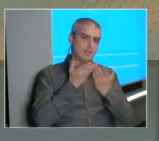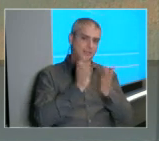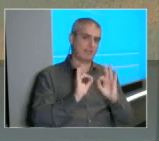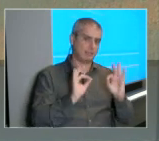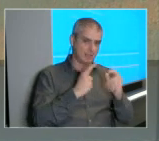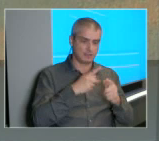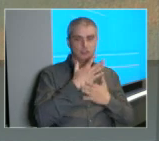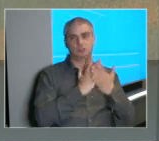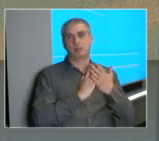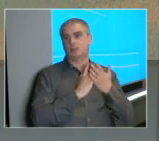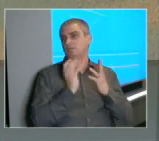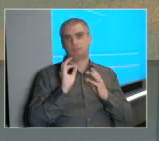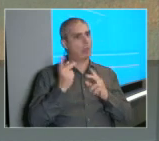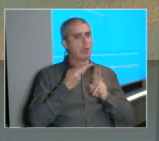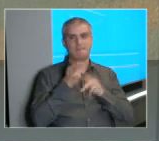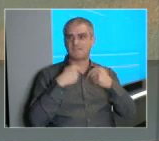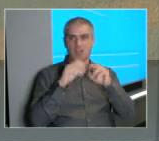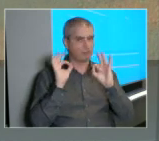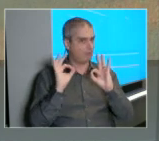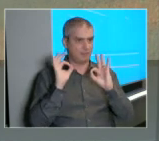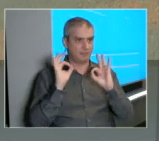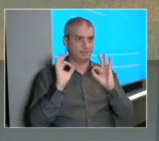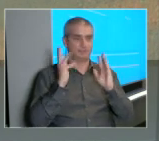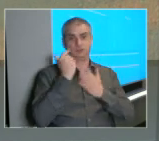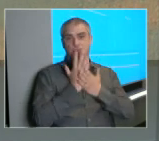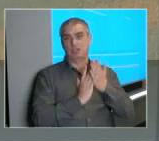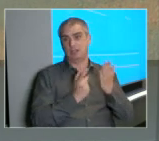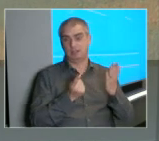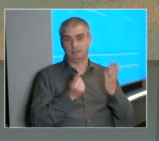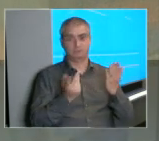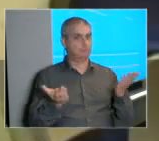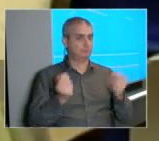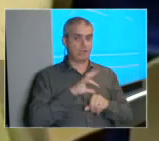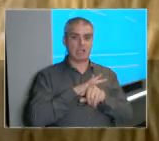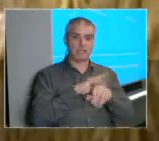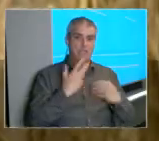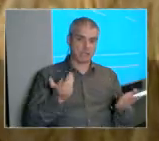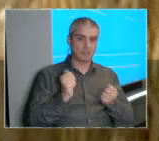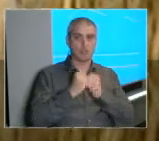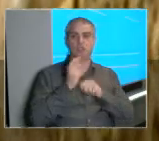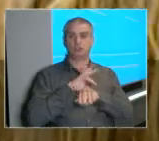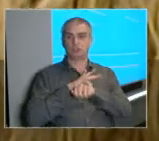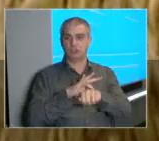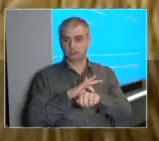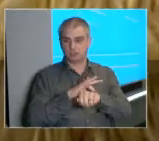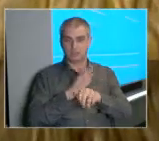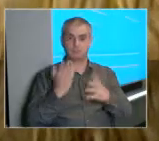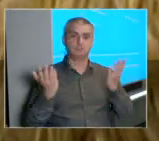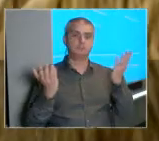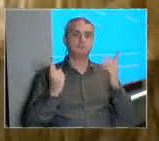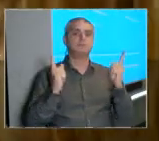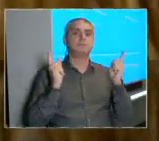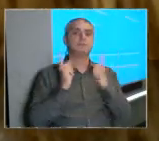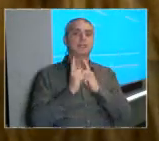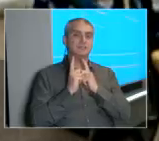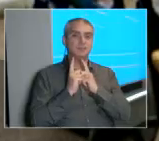סייעת. יש כאלה שבכלל לא עברו ועדות, יש כאלה שאין להם מסע או שיש להם מסע אבל אין מלווה.